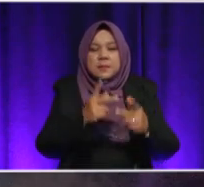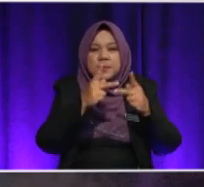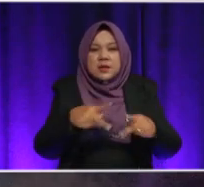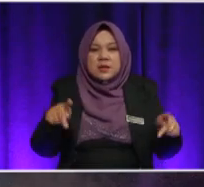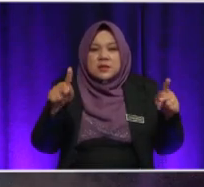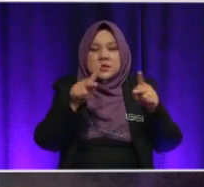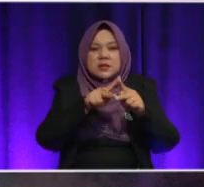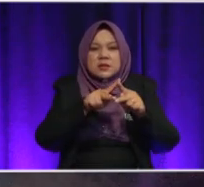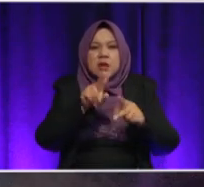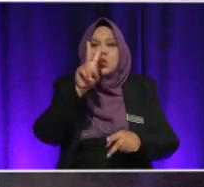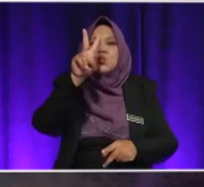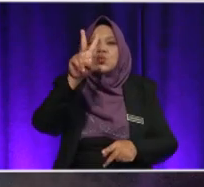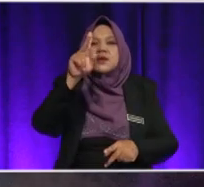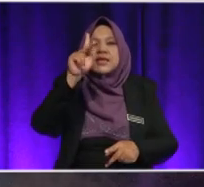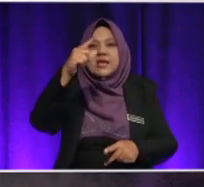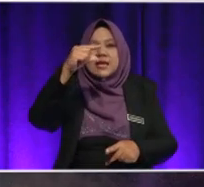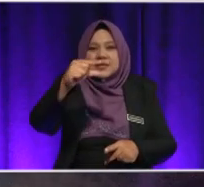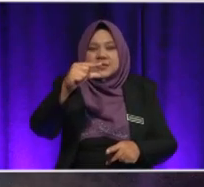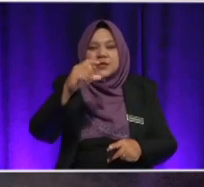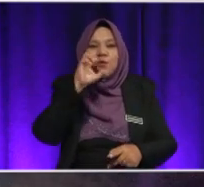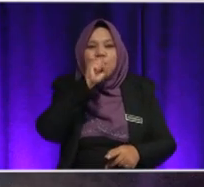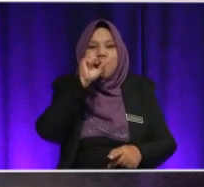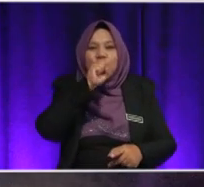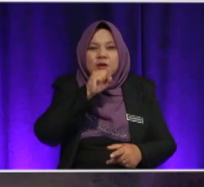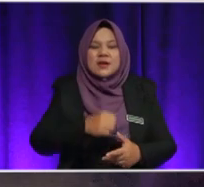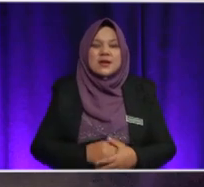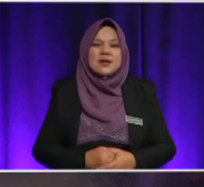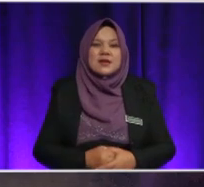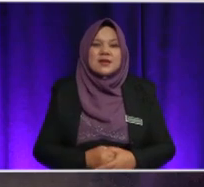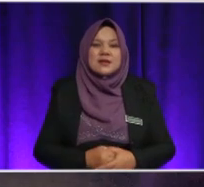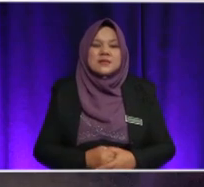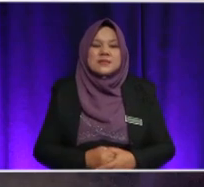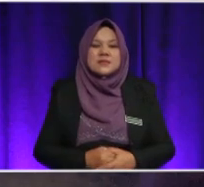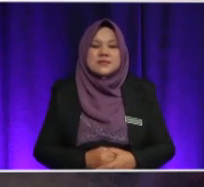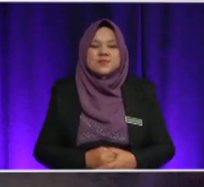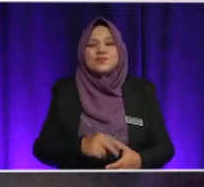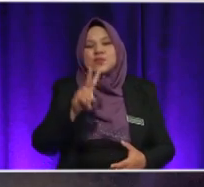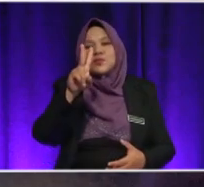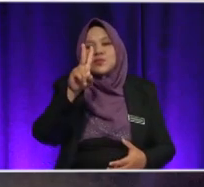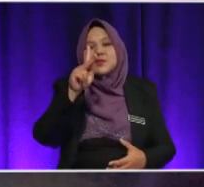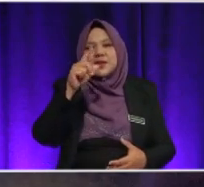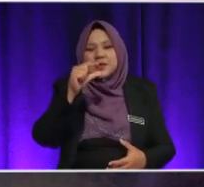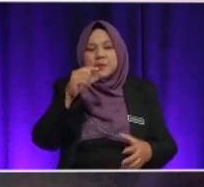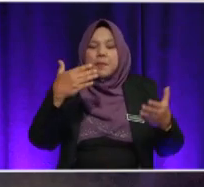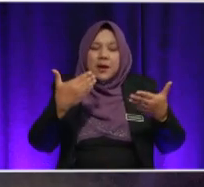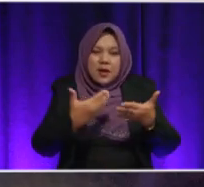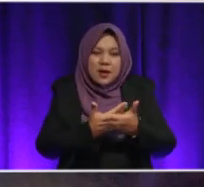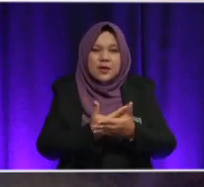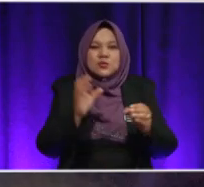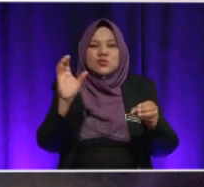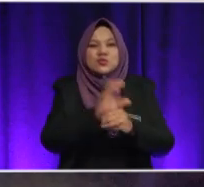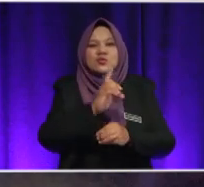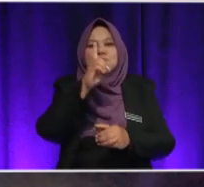2 kilo buah oren merah Wah Aduh gila Aduh cukup